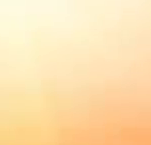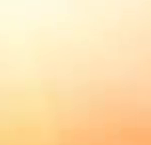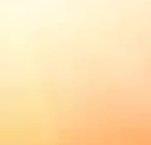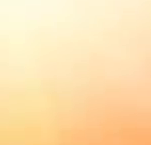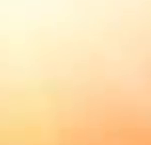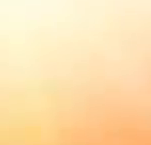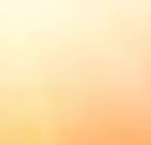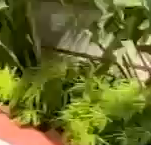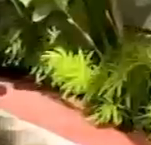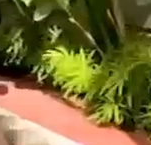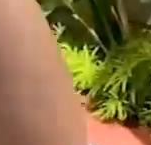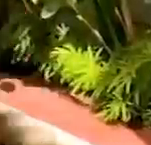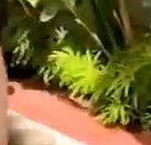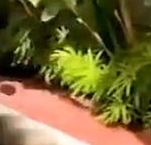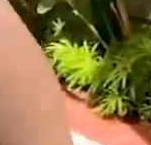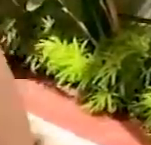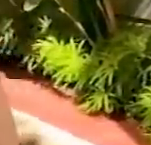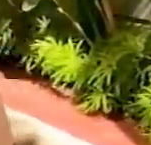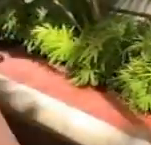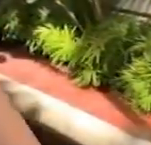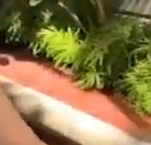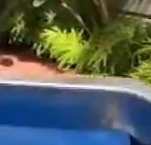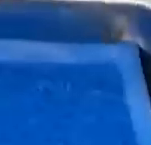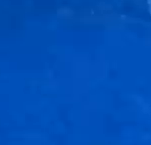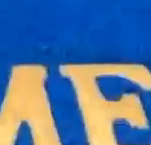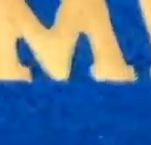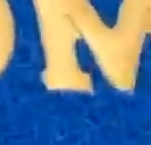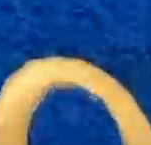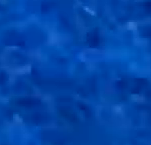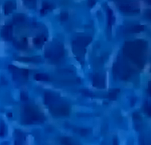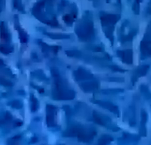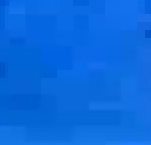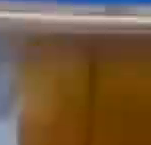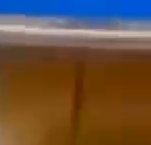ang buong maghapon ay tiyak na sisigla.